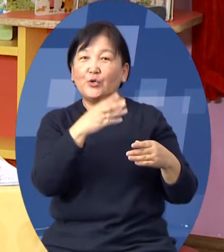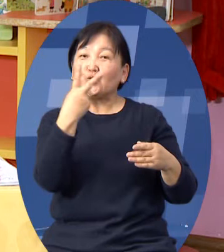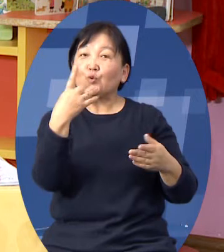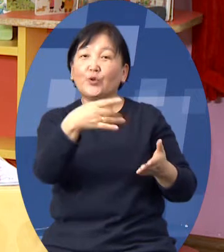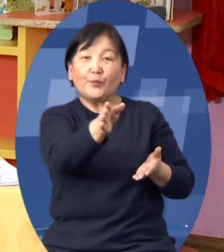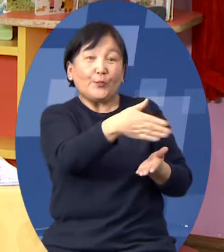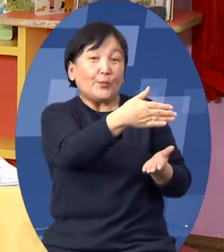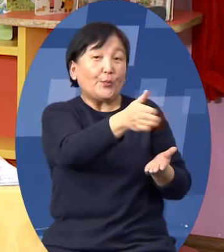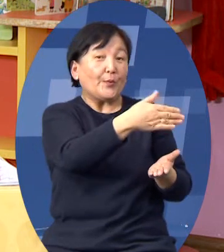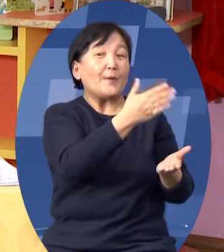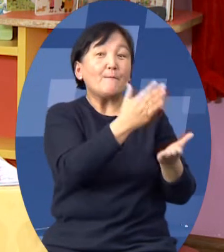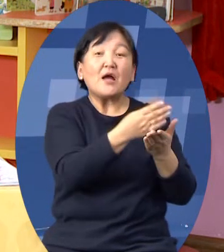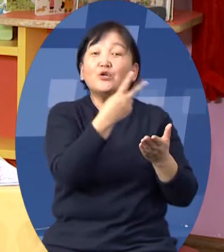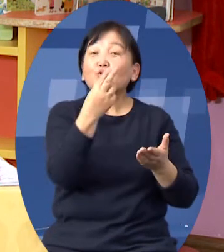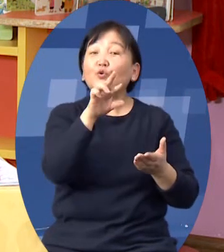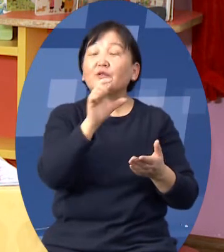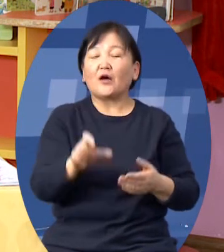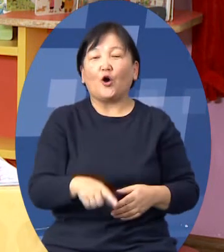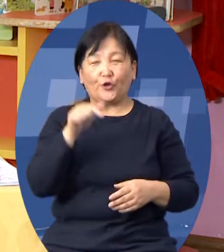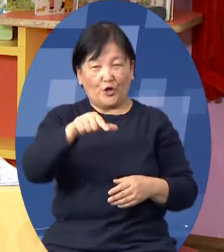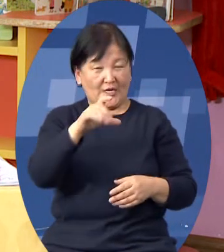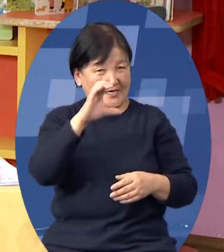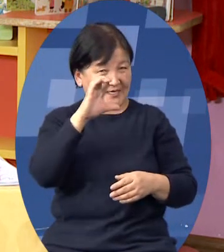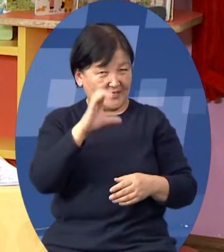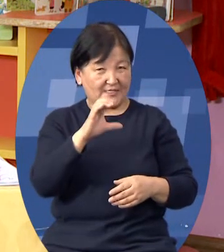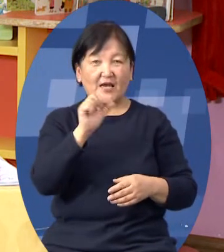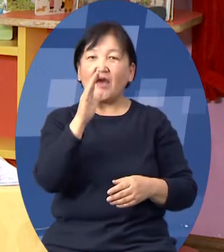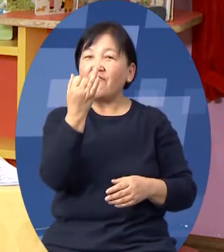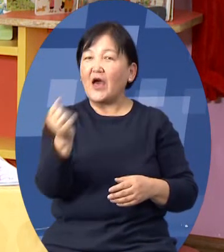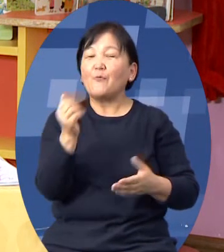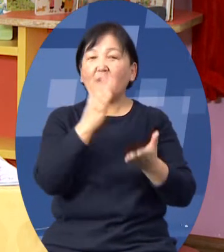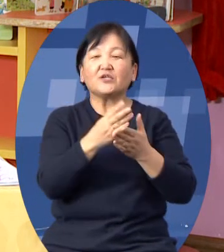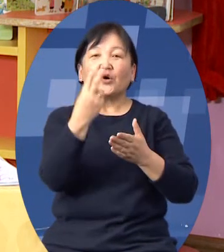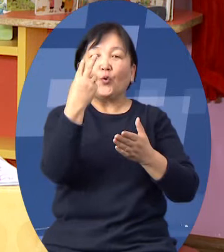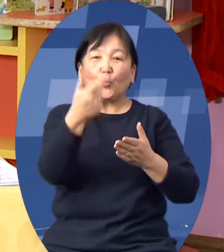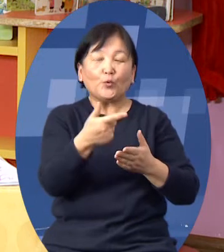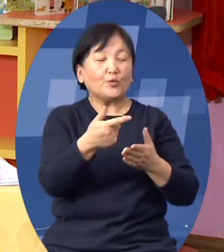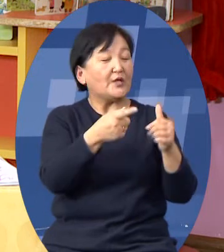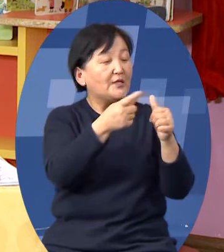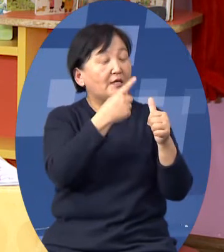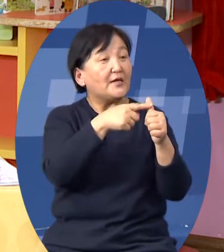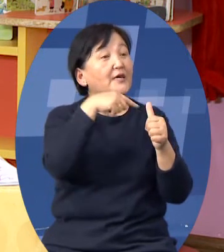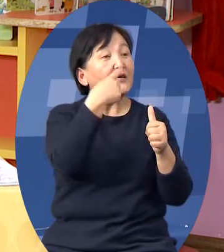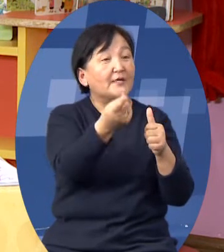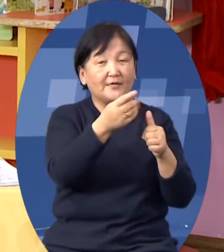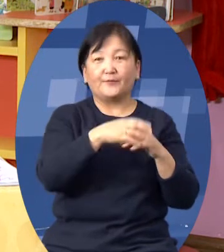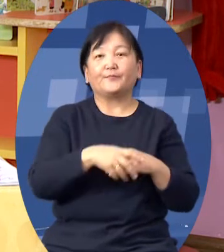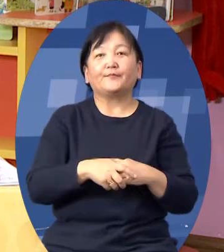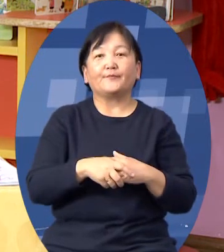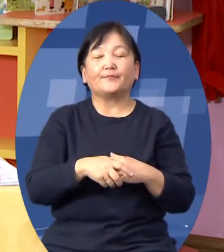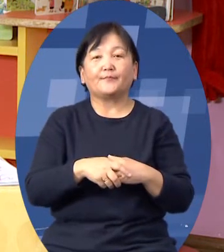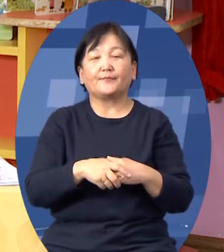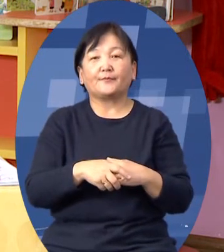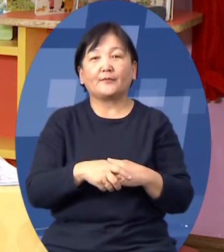Мөн шүүр байна шүү дээ. Одоо харин ис аваагаар ихэлсэн эд зүйлсийг нэрлэе.